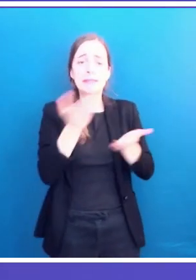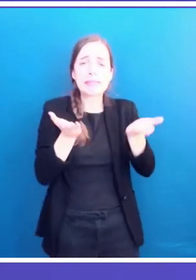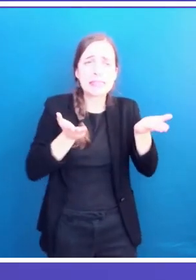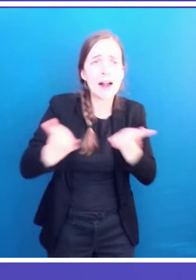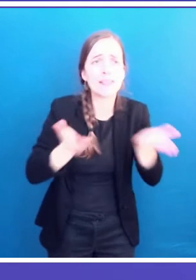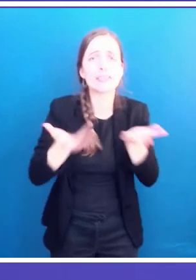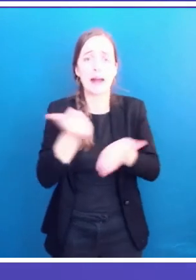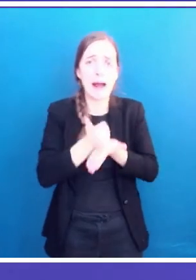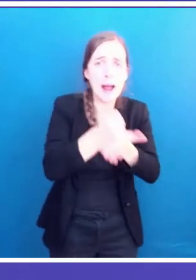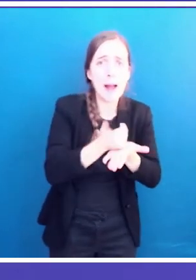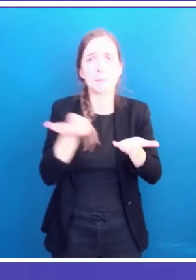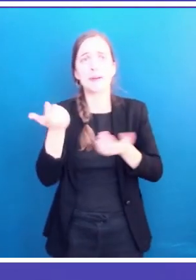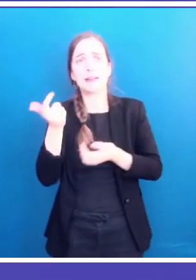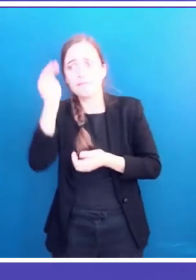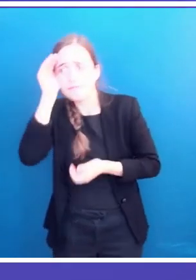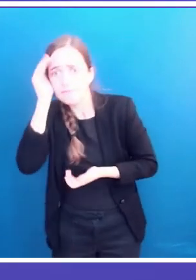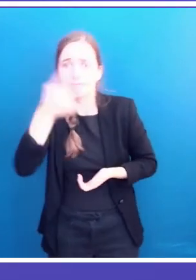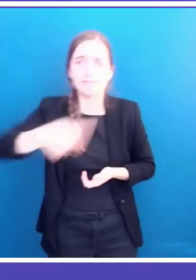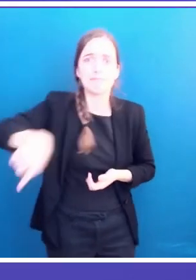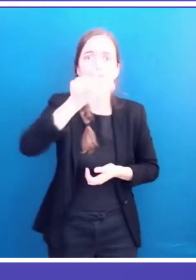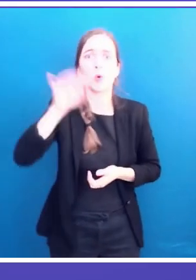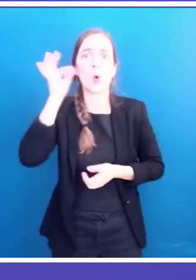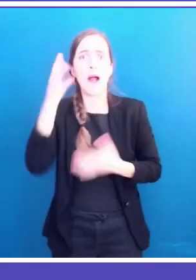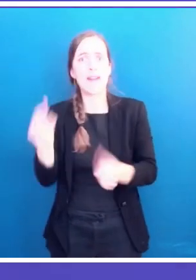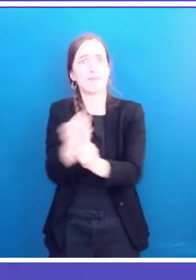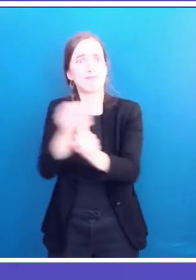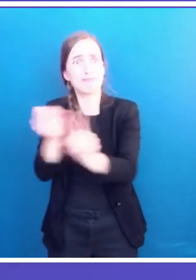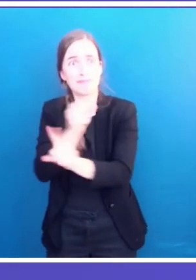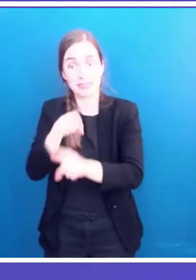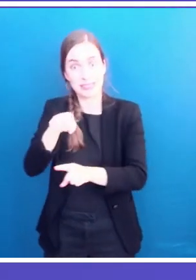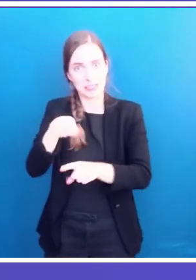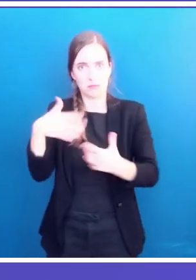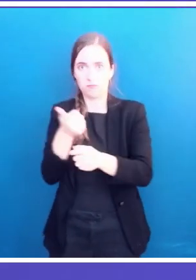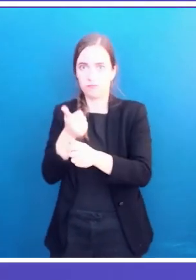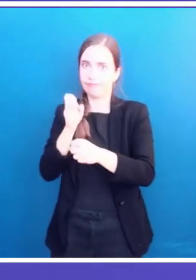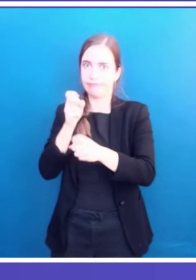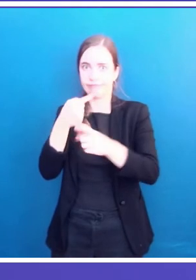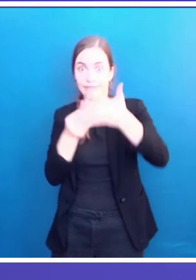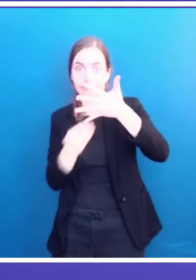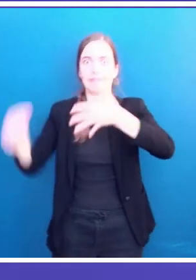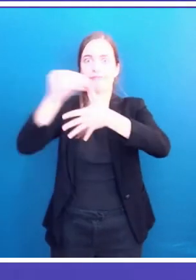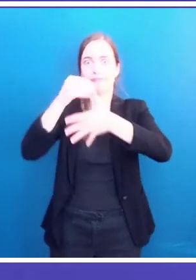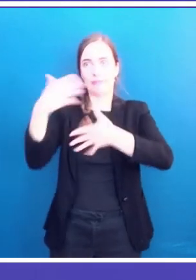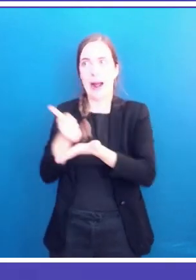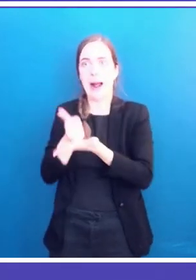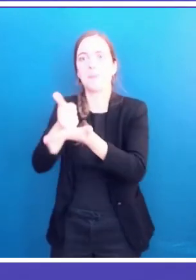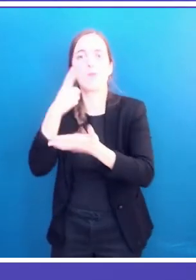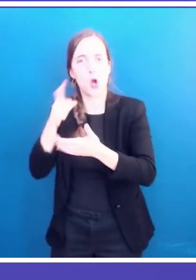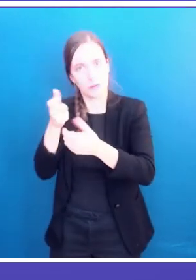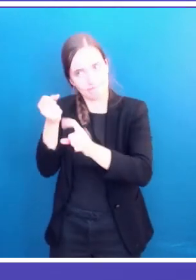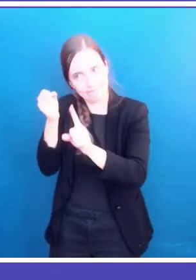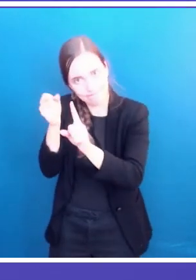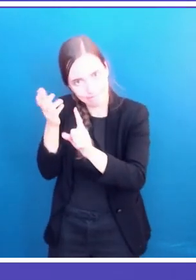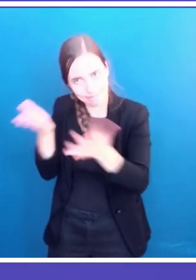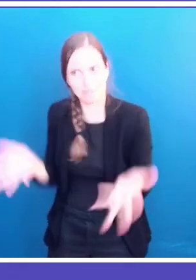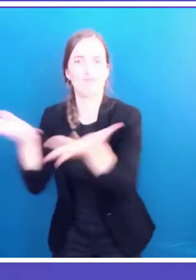نسوي، وهي كلها تدعم النساء اللواتي يعانين من العنف، وهذه